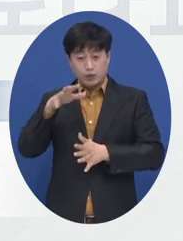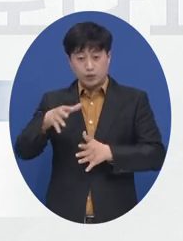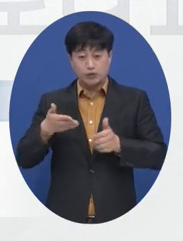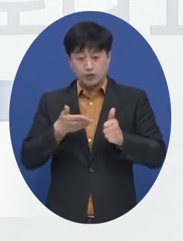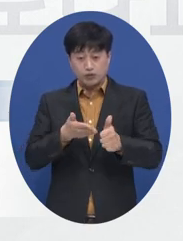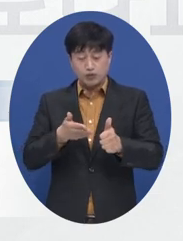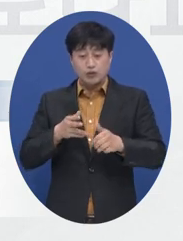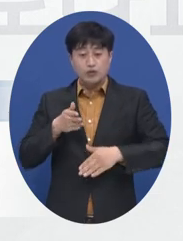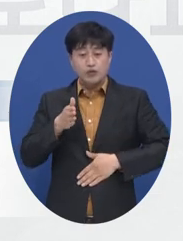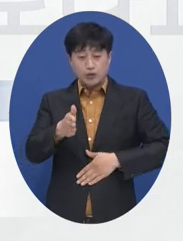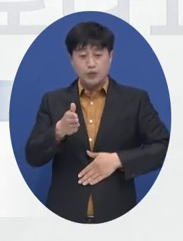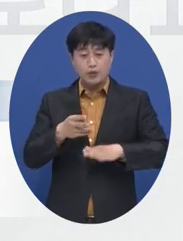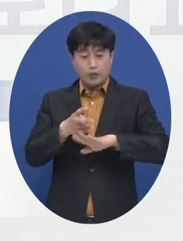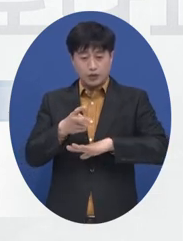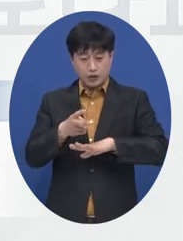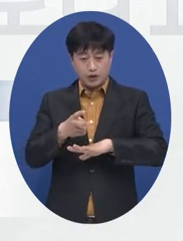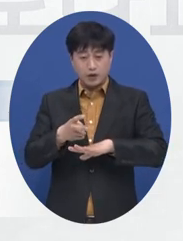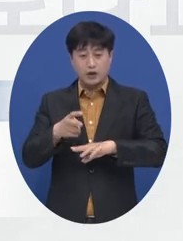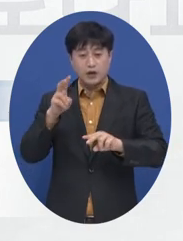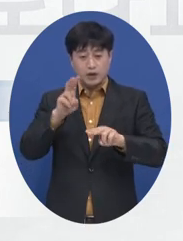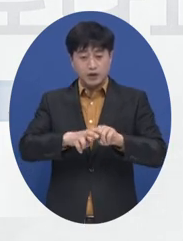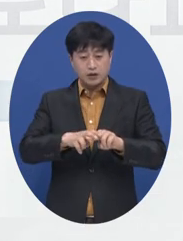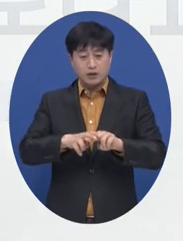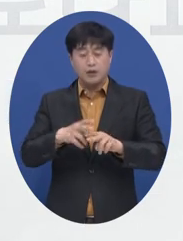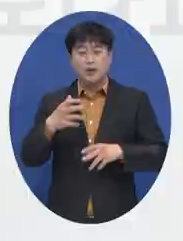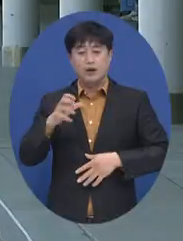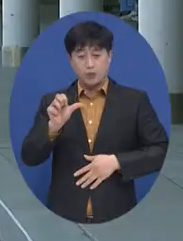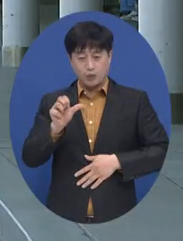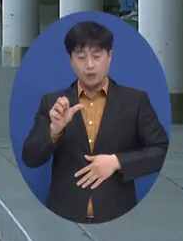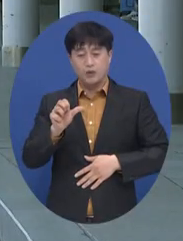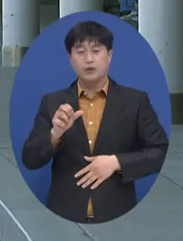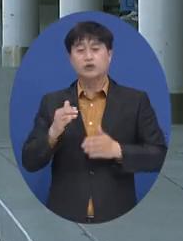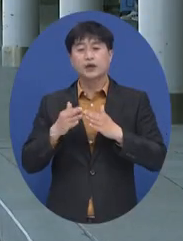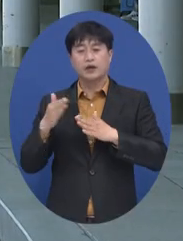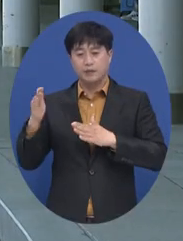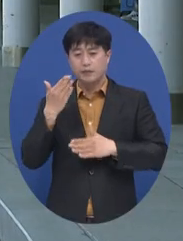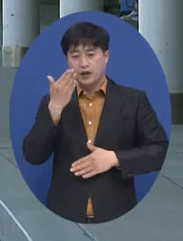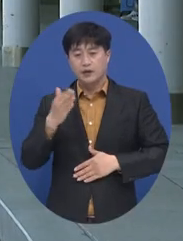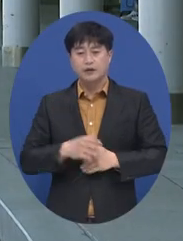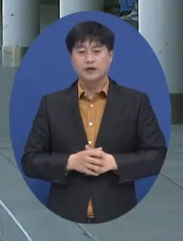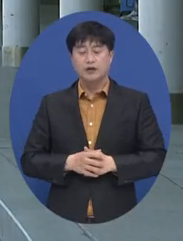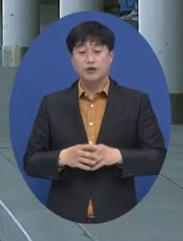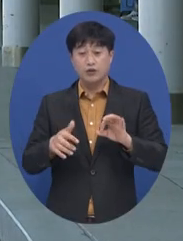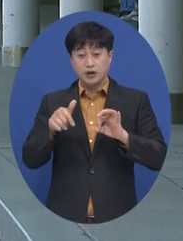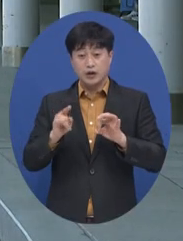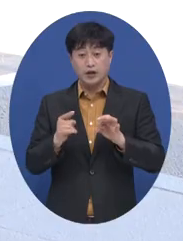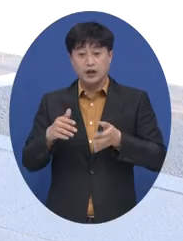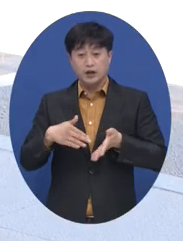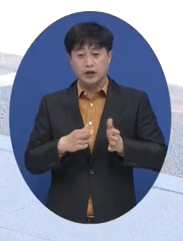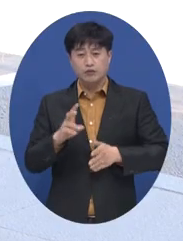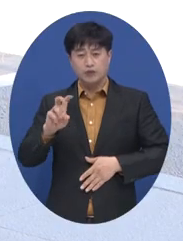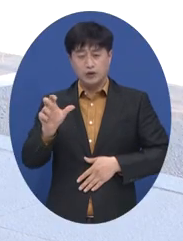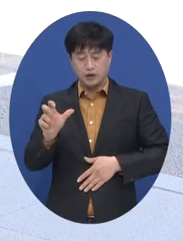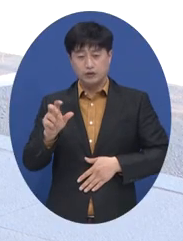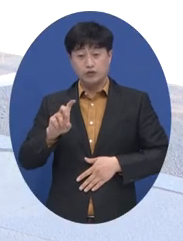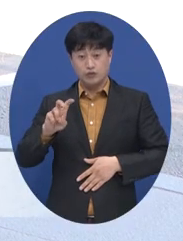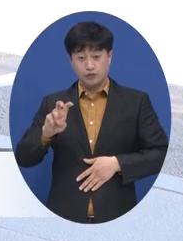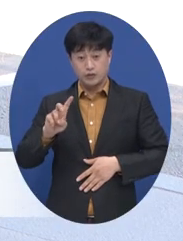콜밴 등 연계교통수단 85대를 활용하여 귀가하게 됩니다. 모두 10개 노선, 21대